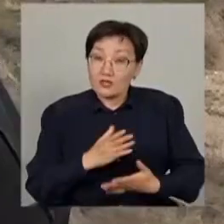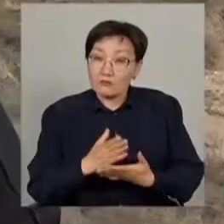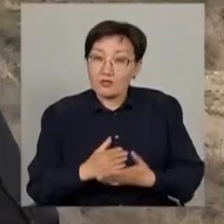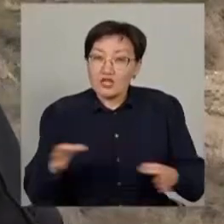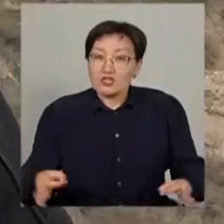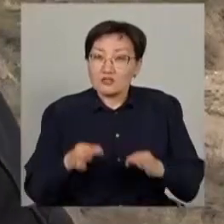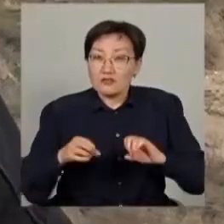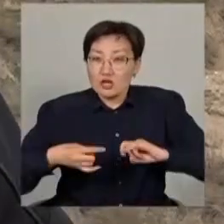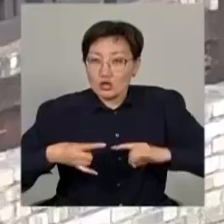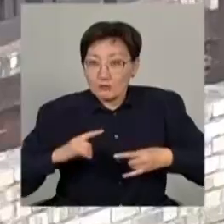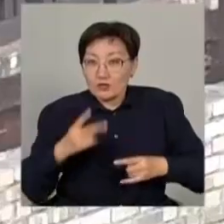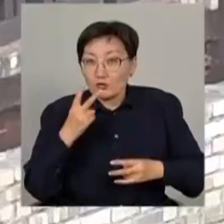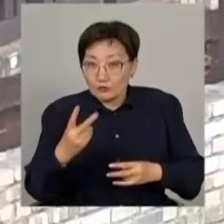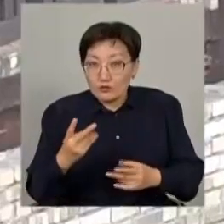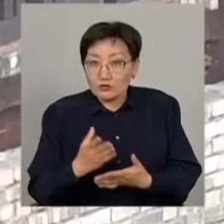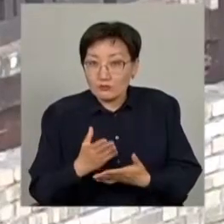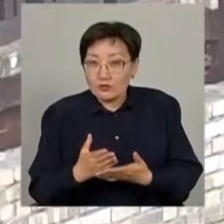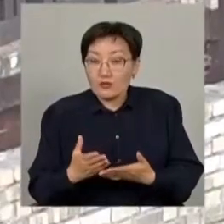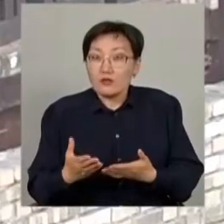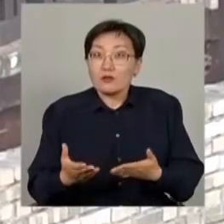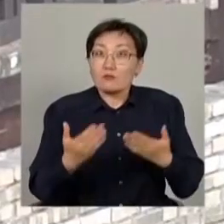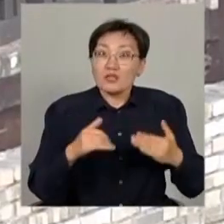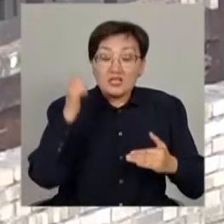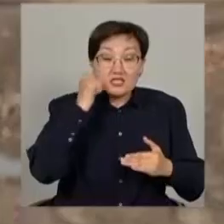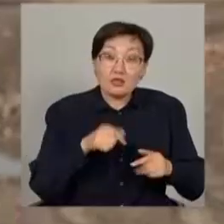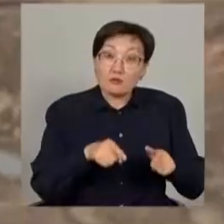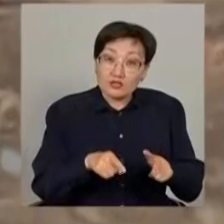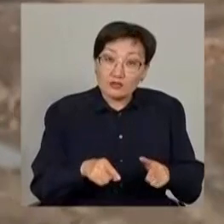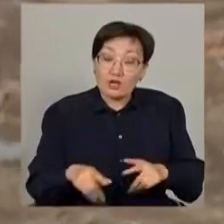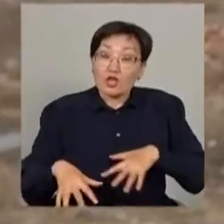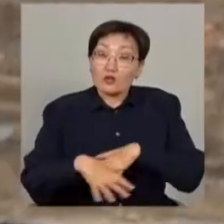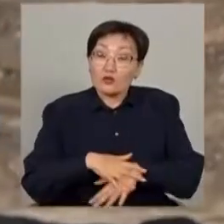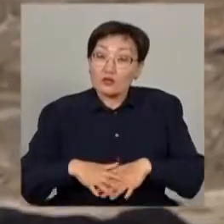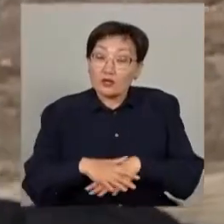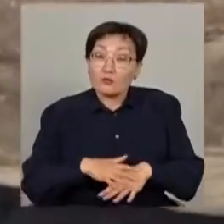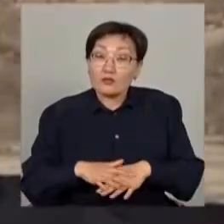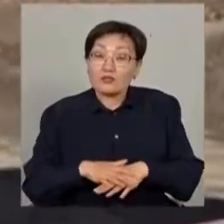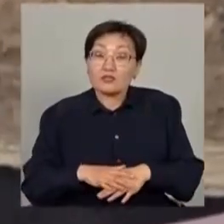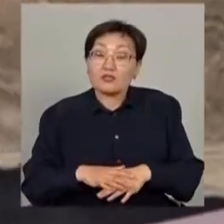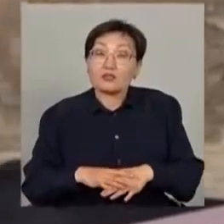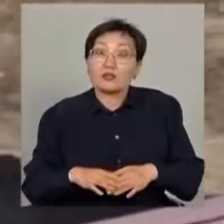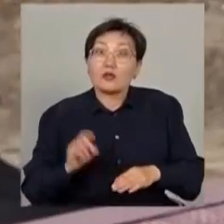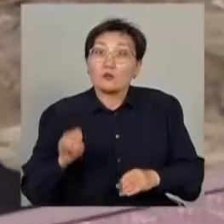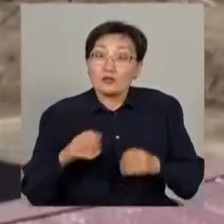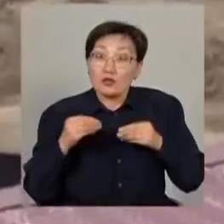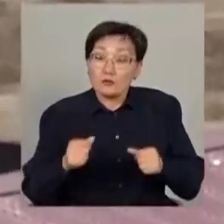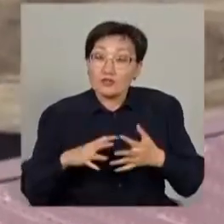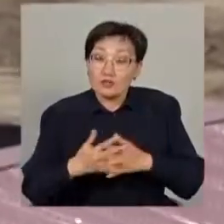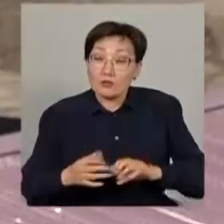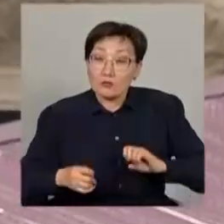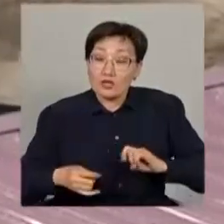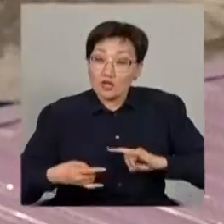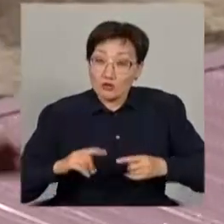свежий кірпіштер әне тұр, піскен, піспегені міне тұр. Міне бұл көпшілік кесір тиіп жатыр деп жанайқайын жеткізген ауылда кірпіш